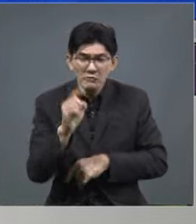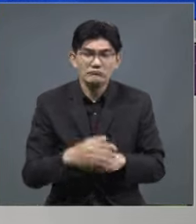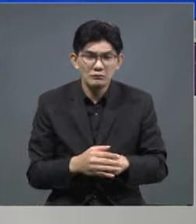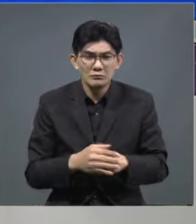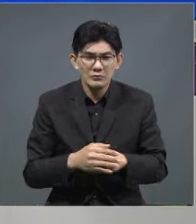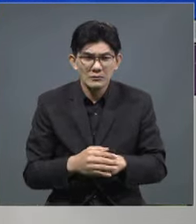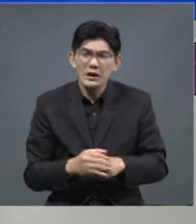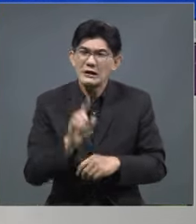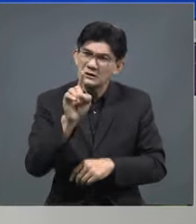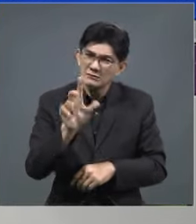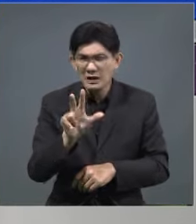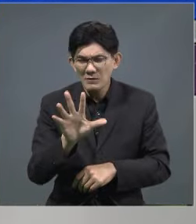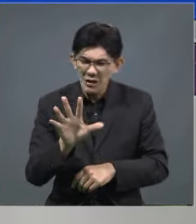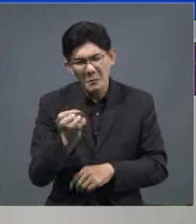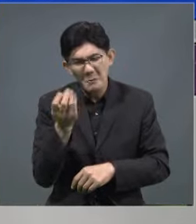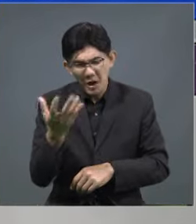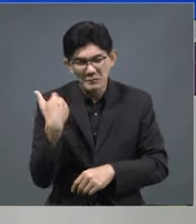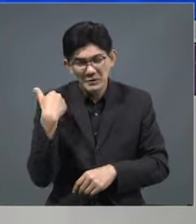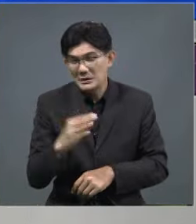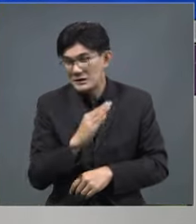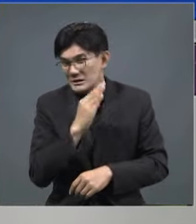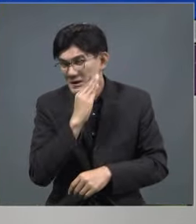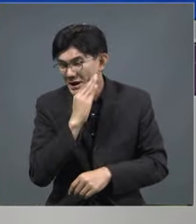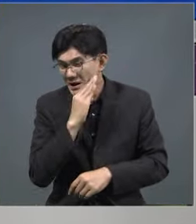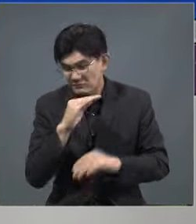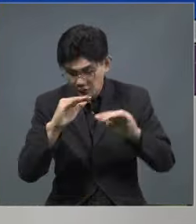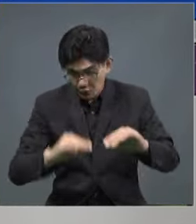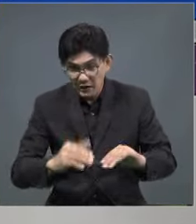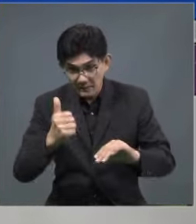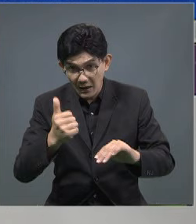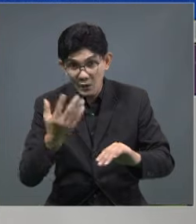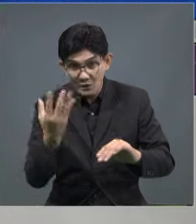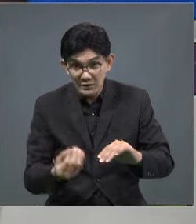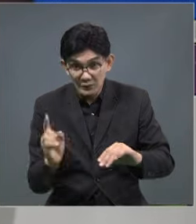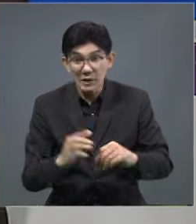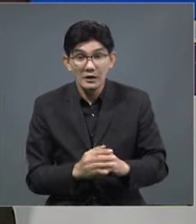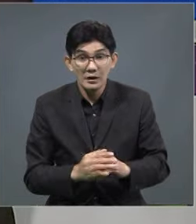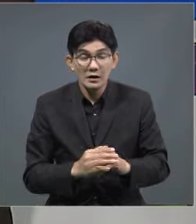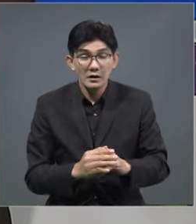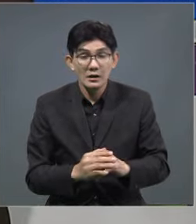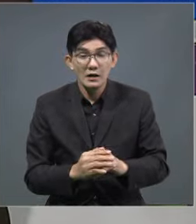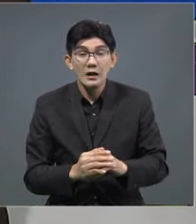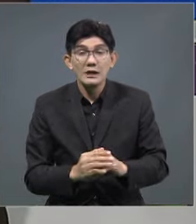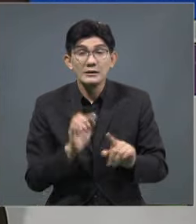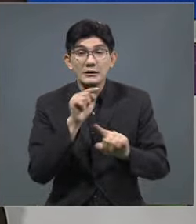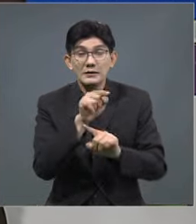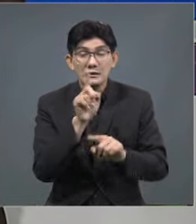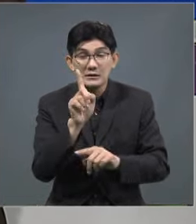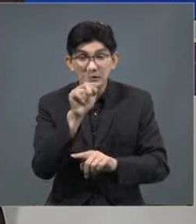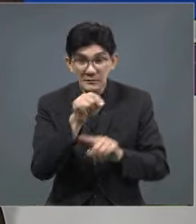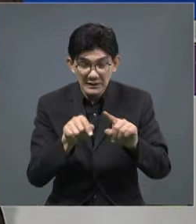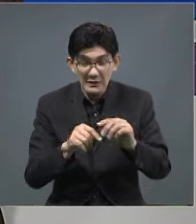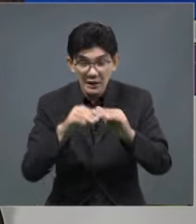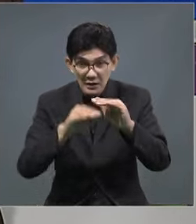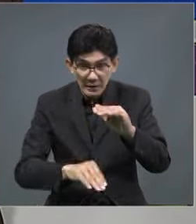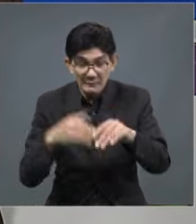าตัวเลขเนี้ยมันสูงเกินไปนะครับถ้าเป็นไปได้ลดลงมาได้ไหมให้เหลือไม่น้อยกว่า 1% เพราะว่าที่ผ่าน